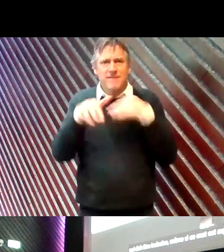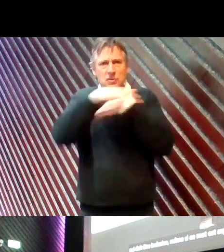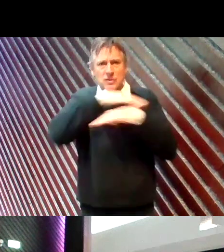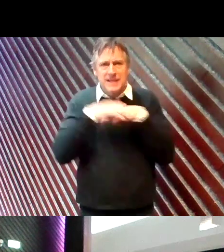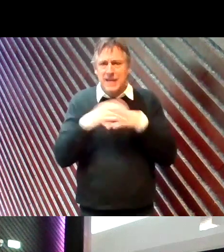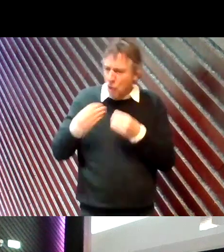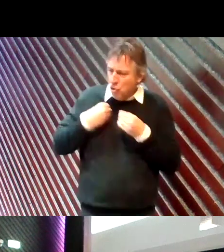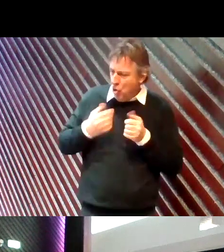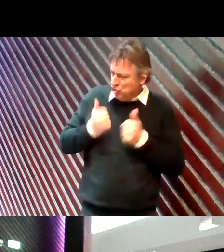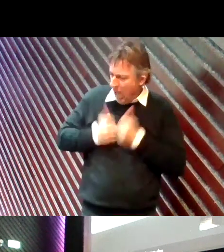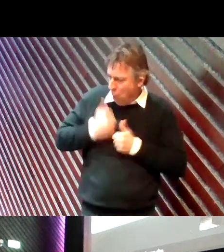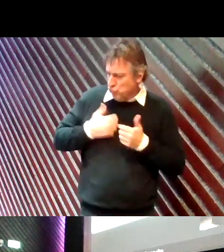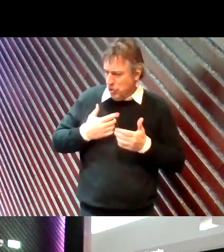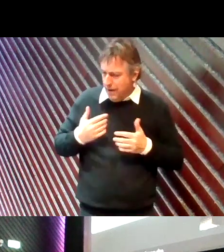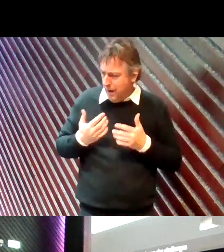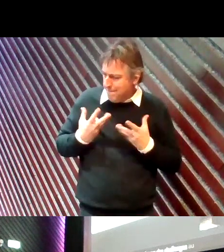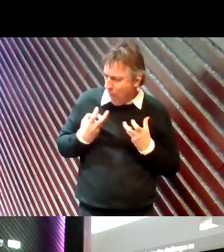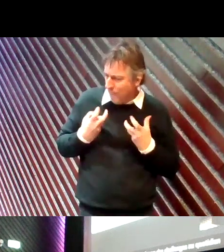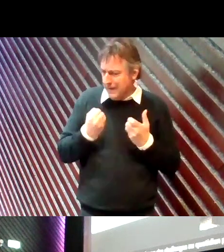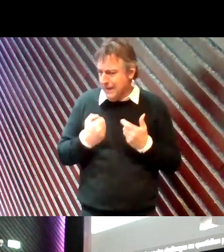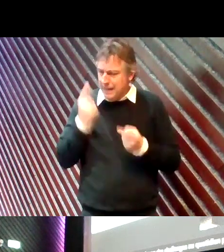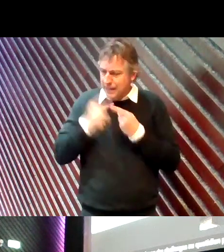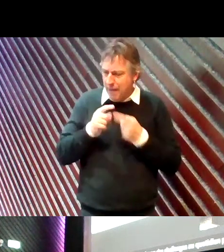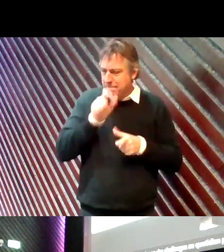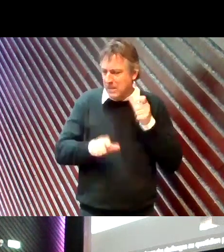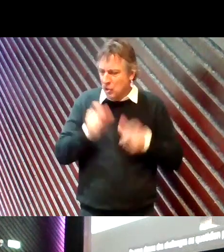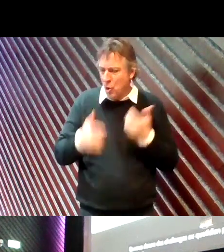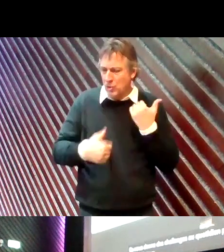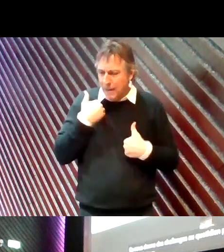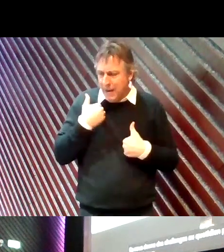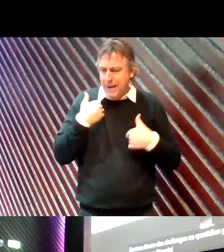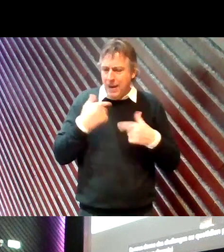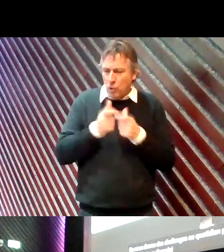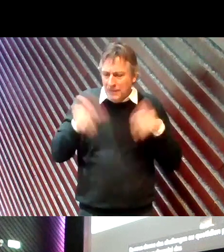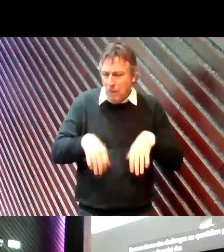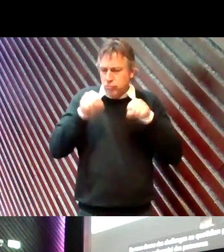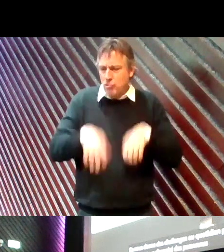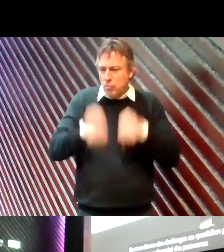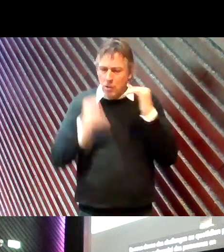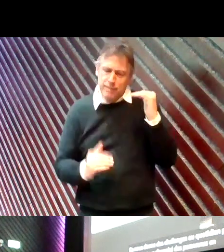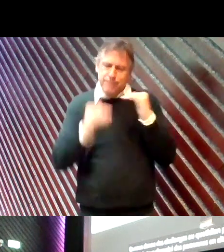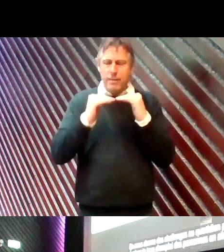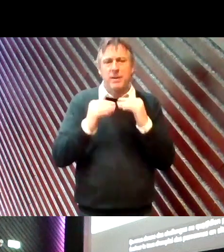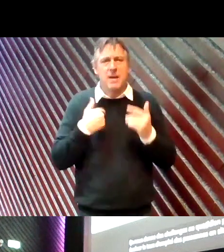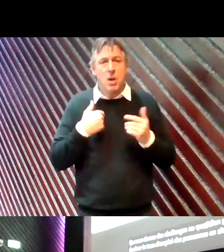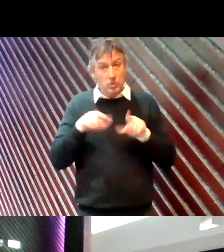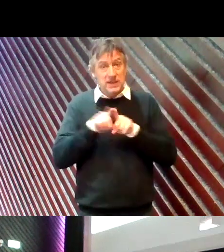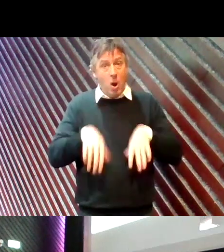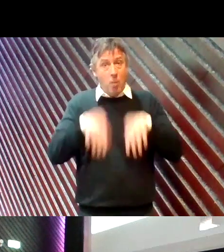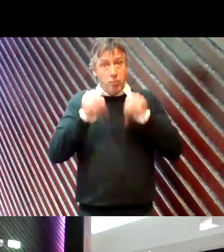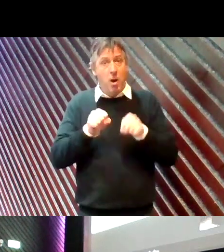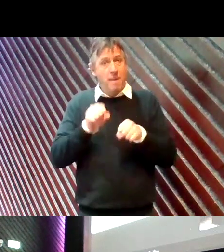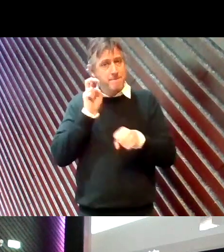quotidien pour faire évoluer notamment le taux d'emploi des personnes en situation dans le cap, leur juste place, mais aussi avoir des emplois pérennes, avoir des emplois